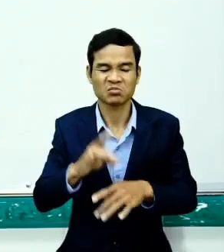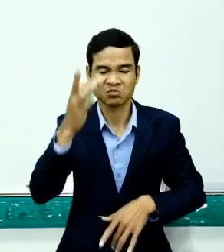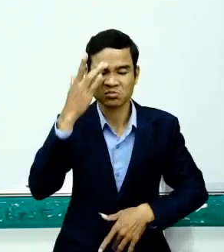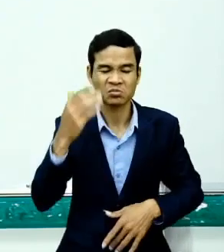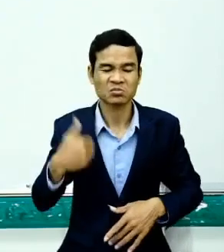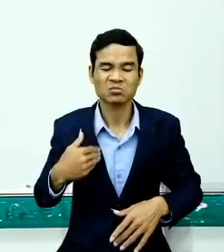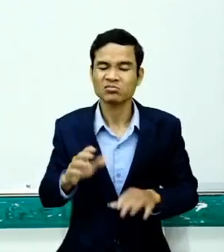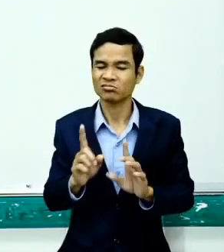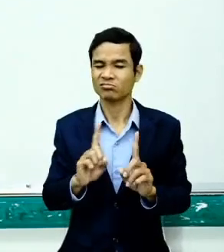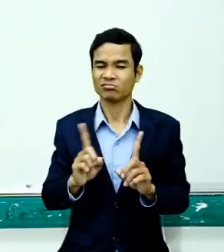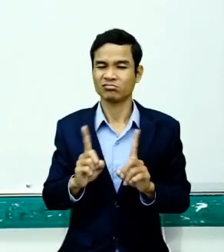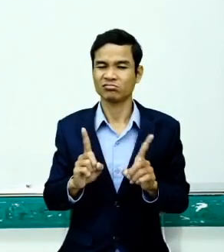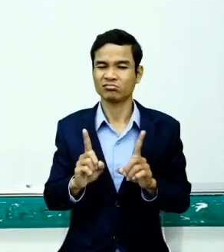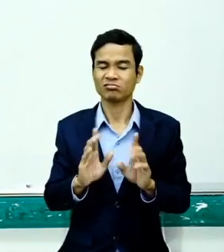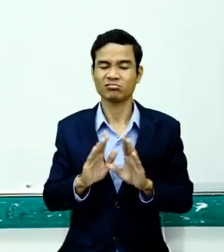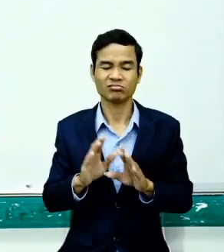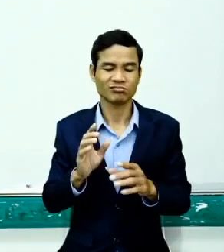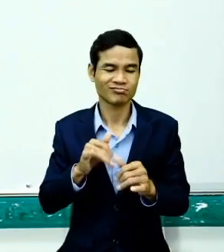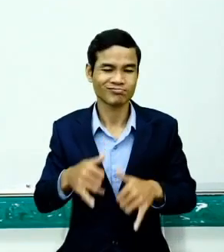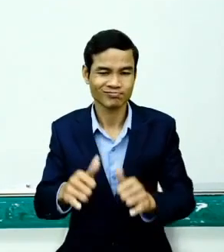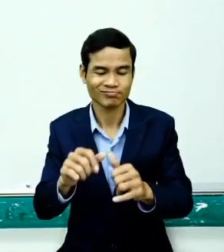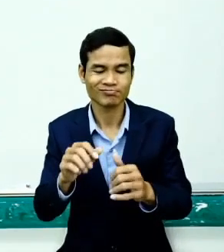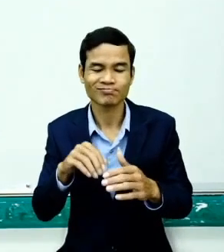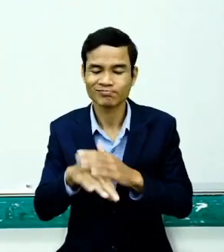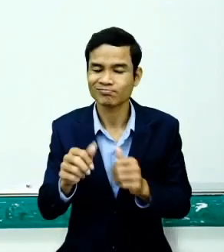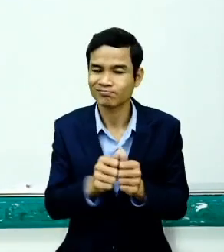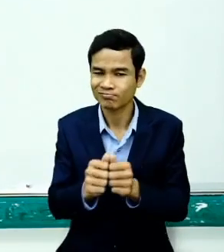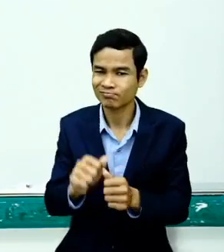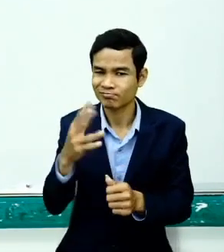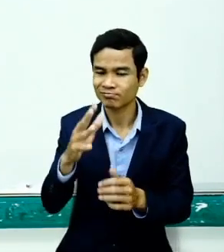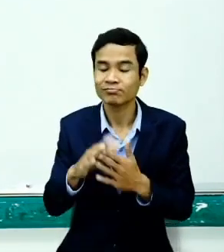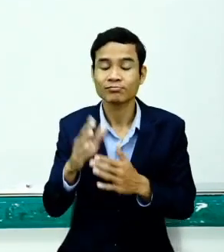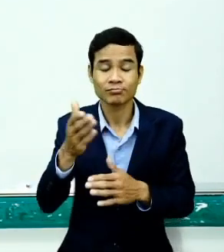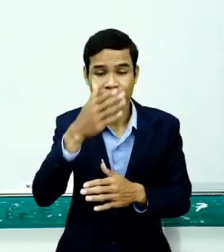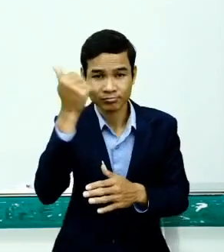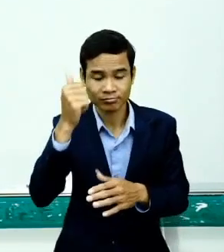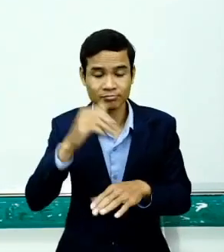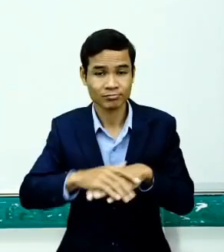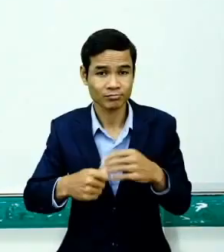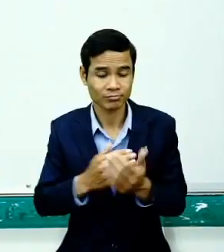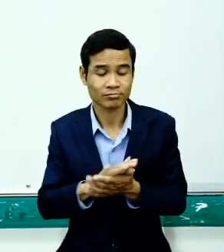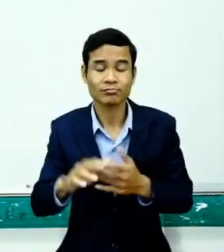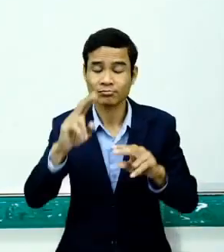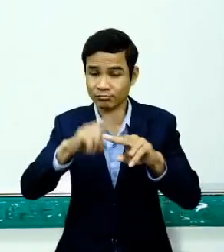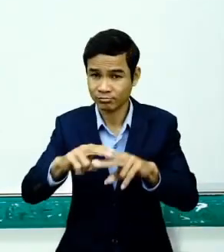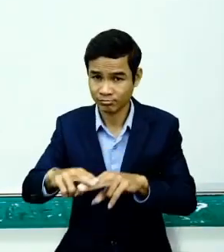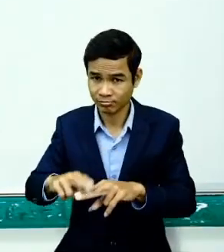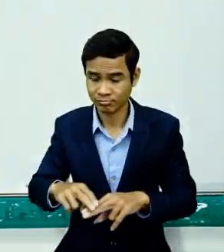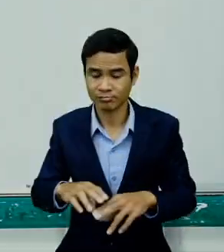nè. Chà, chẳng công phách ná, ưu xa thua nà mai chẳng ác nì. Chà, chẳng công coi cho huynh.